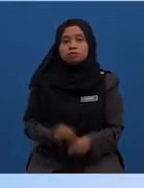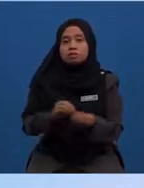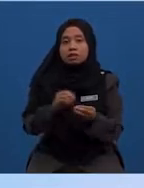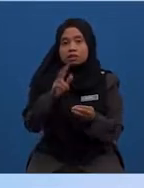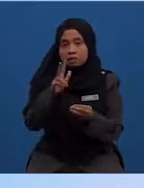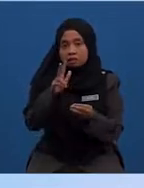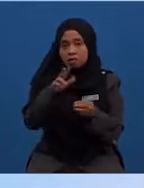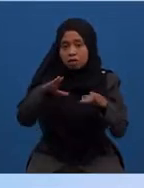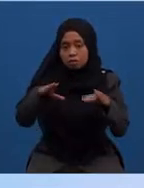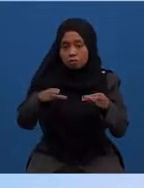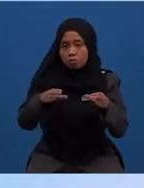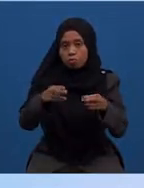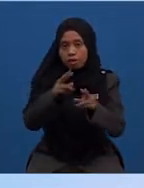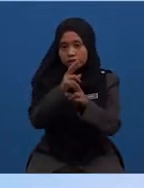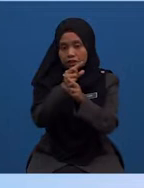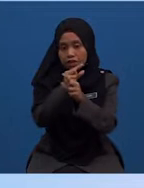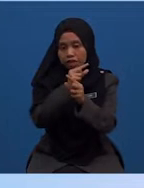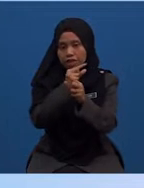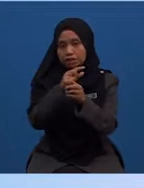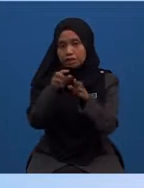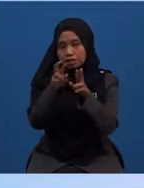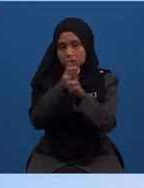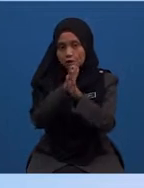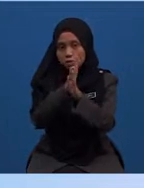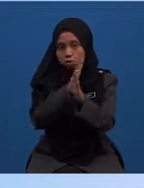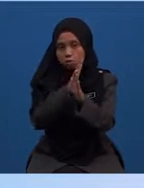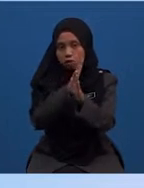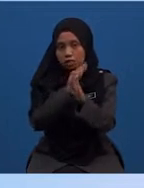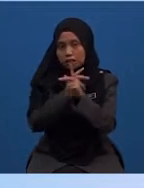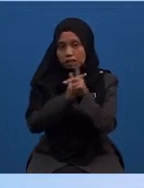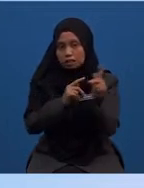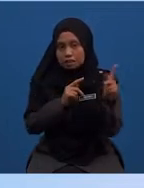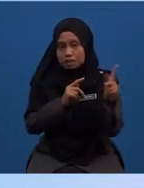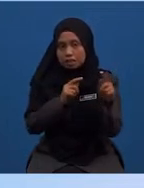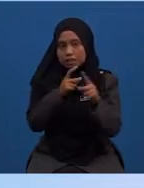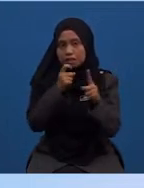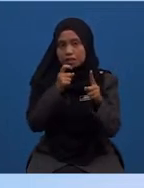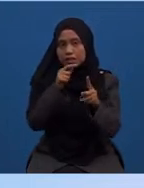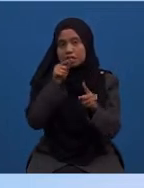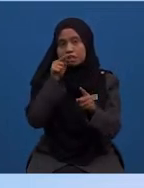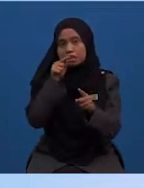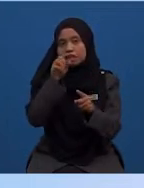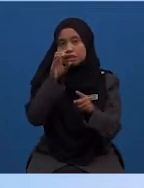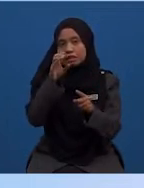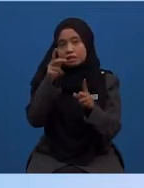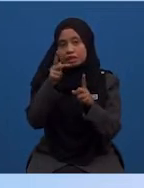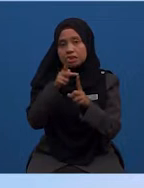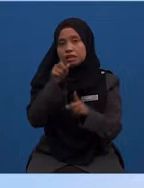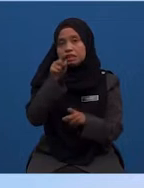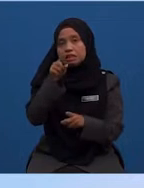Ketiga, buat garisan lurus ke kiri dari titik C ke titik D.